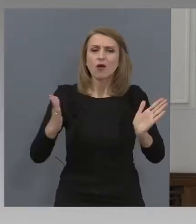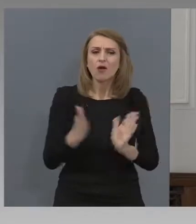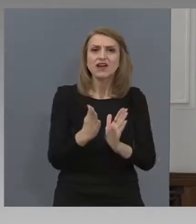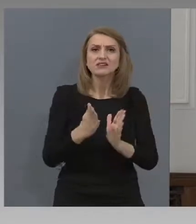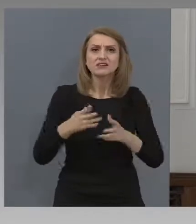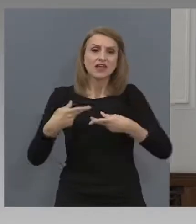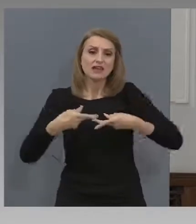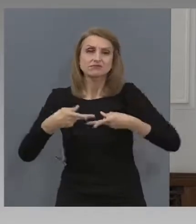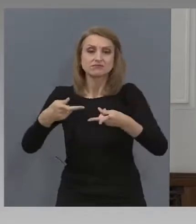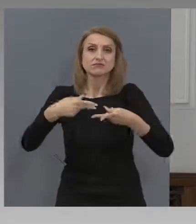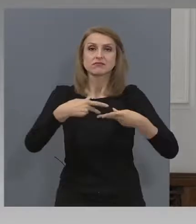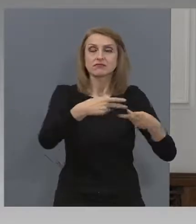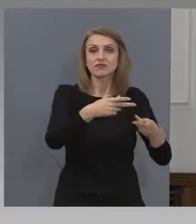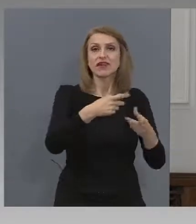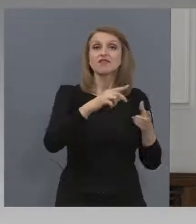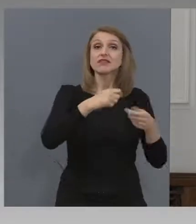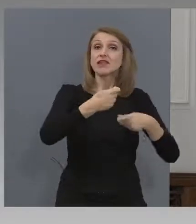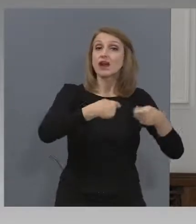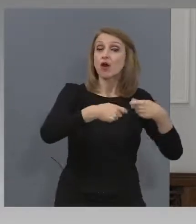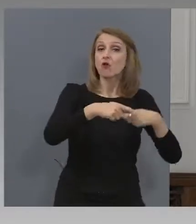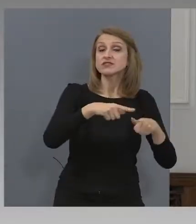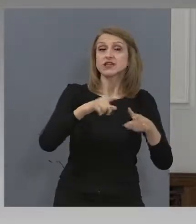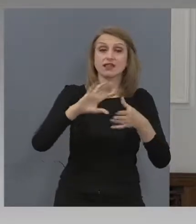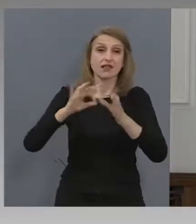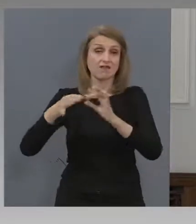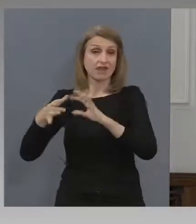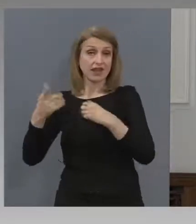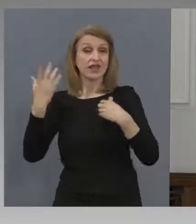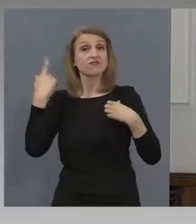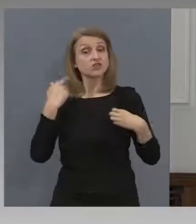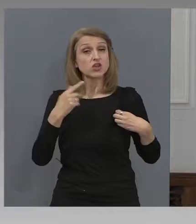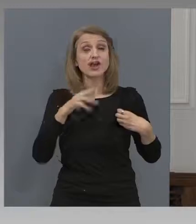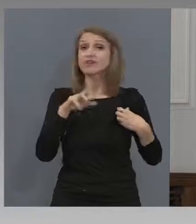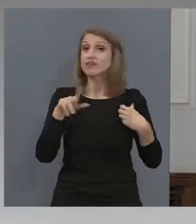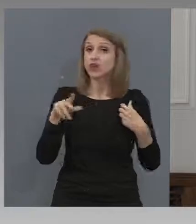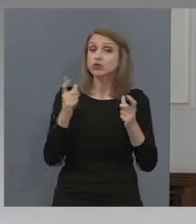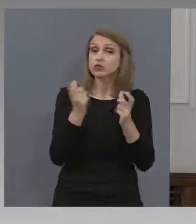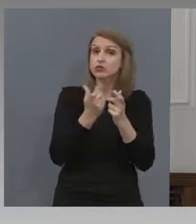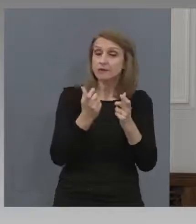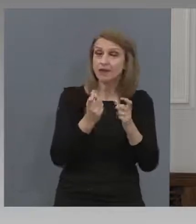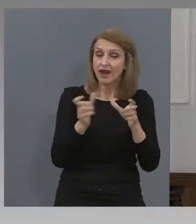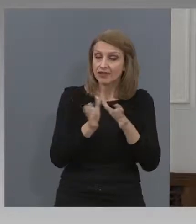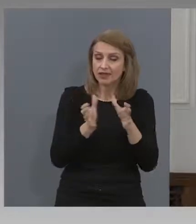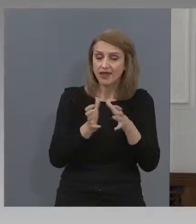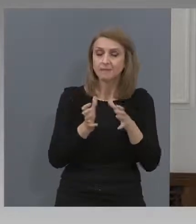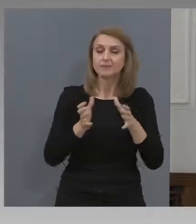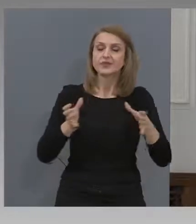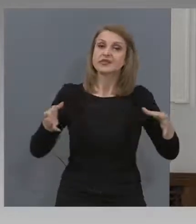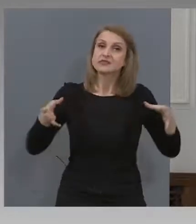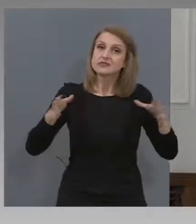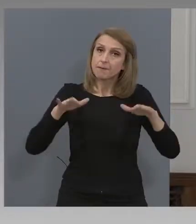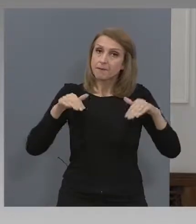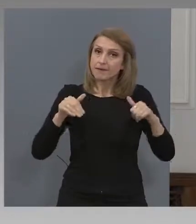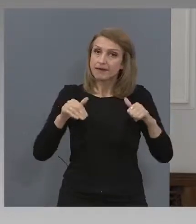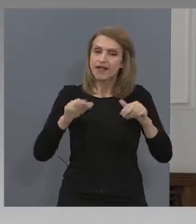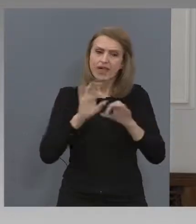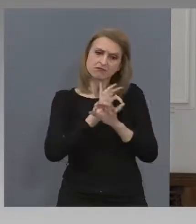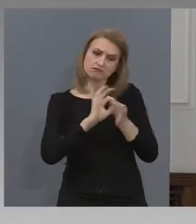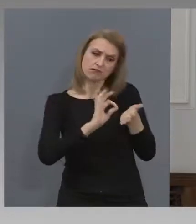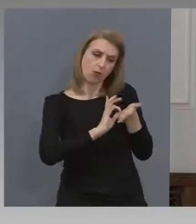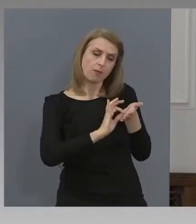в търговските вериги. Вчера в Народното събрание се прие и определението